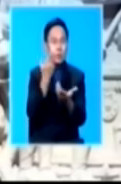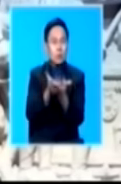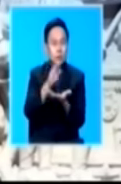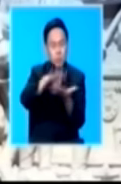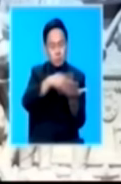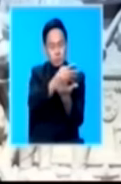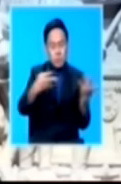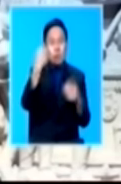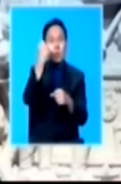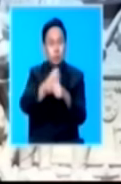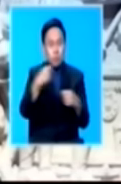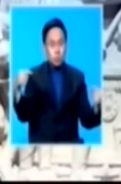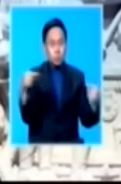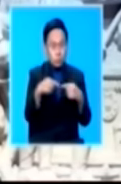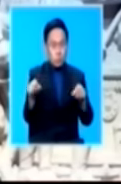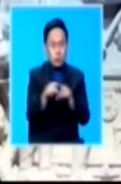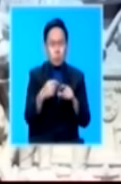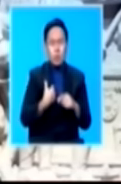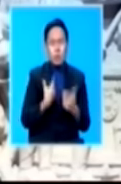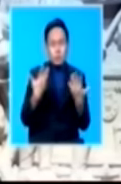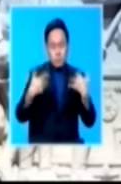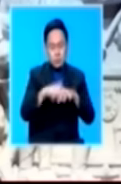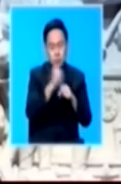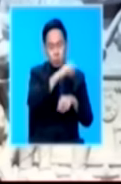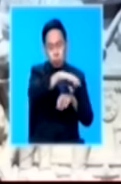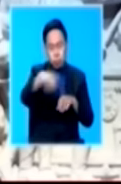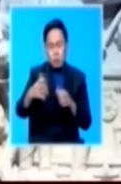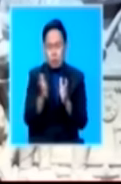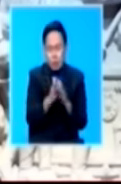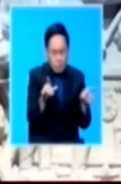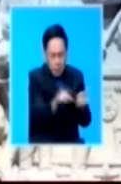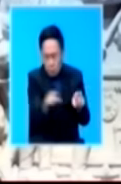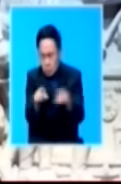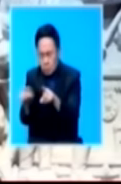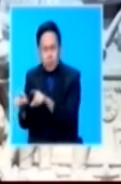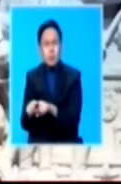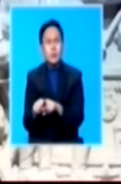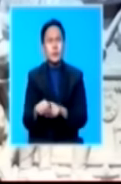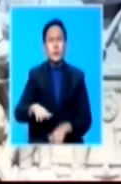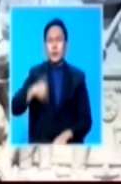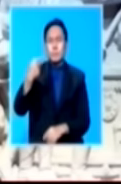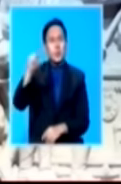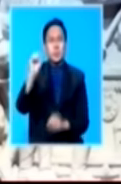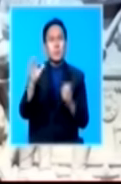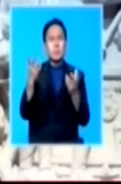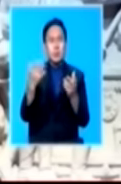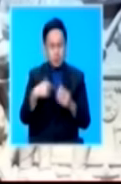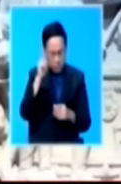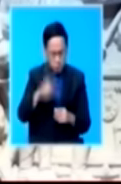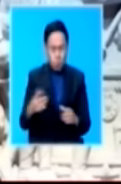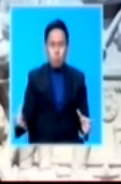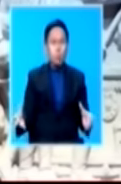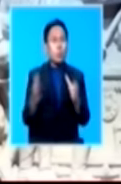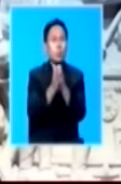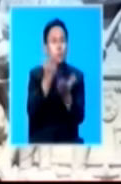านนะเพราะมีหลายหน่วยงานด้วยกันนะครับซ้ำซ้อนกันก็มันไม่ได้เกิดประโยชน์นะมันซ้ำซ้อนกันทางงบ